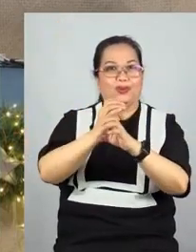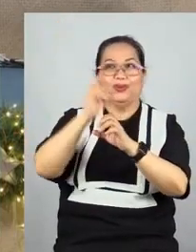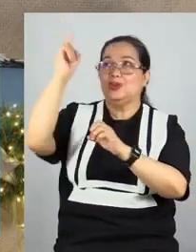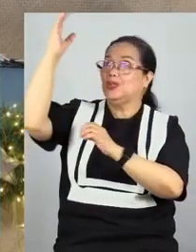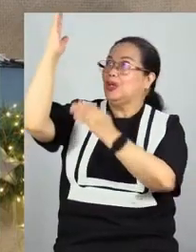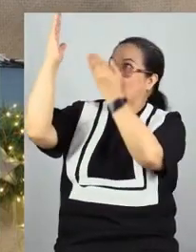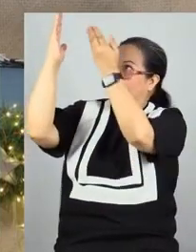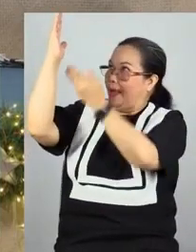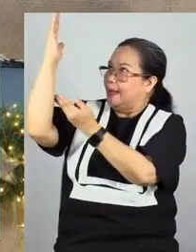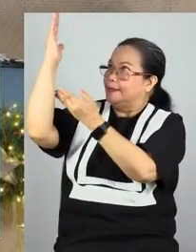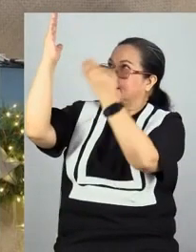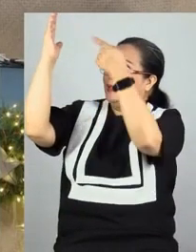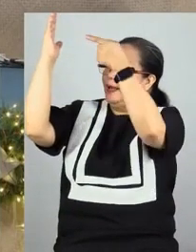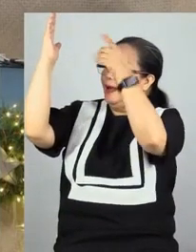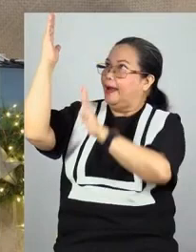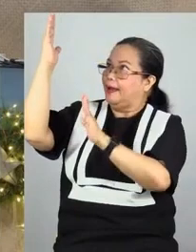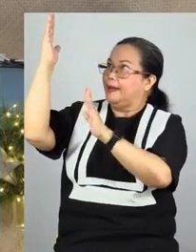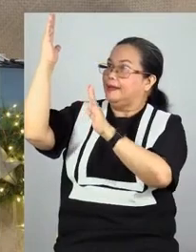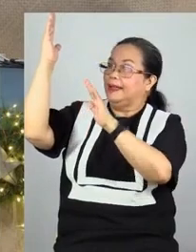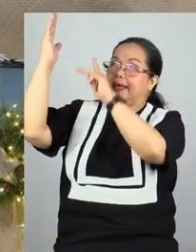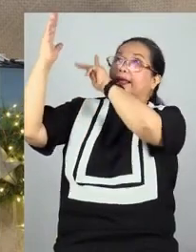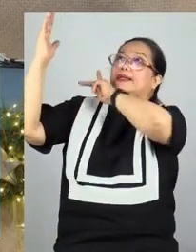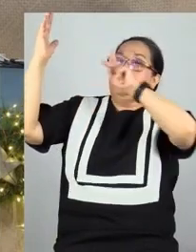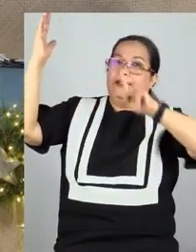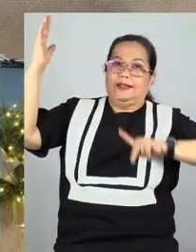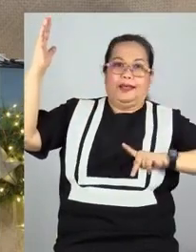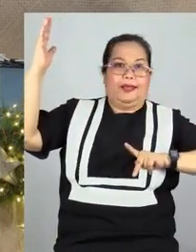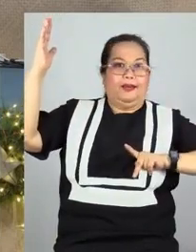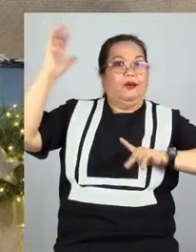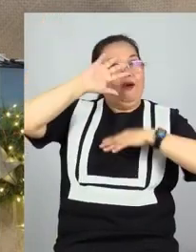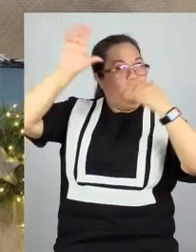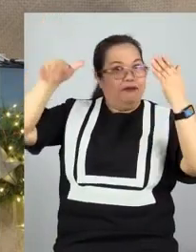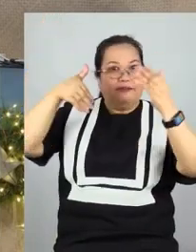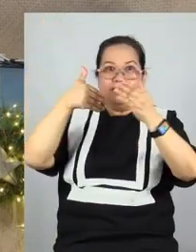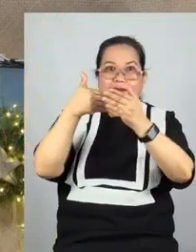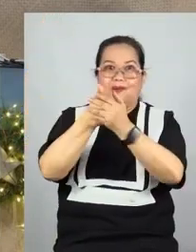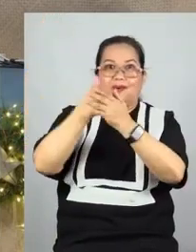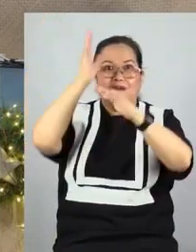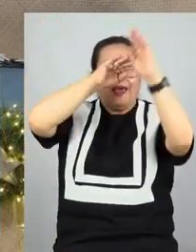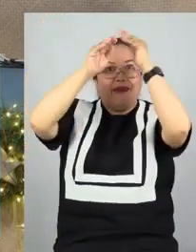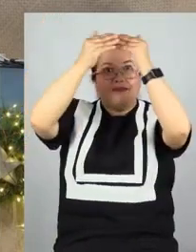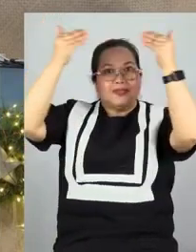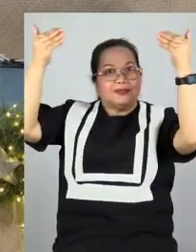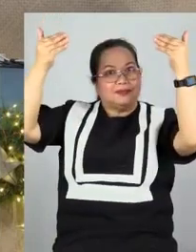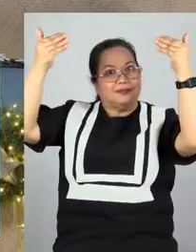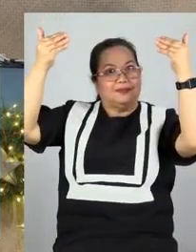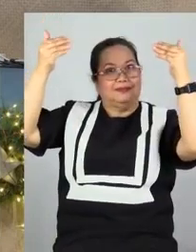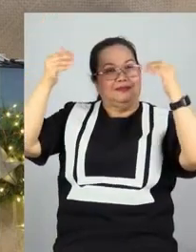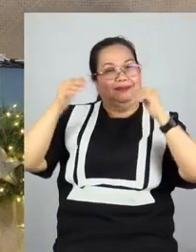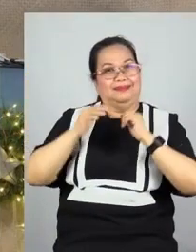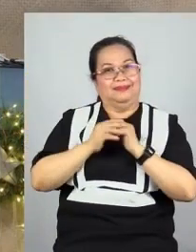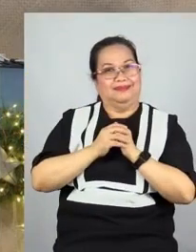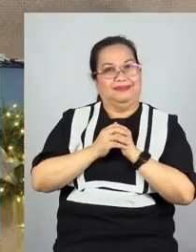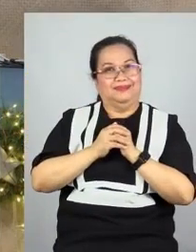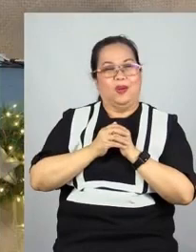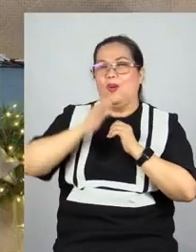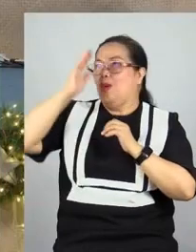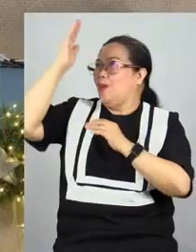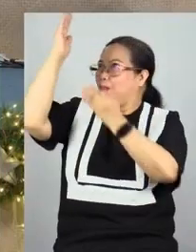Panginoon at ang hari ng buong kalangitan. Siya